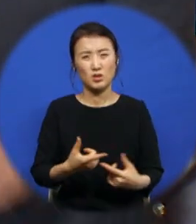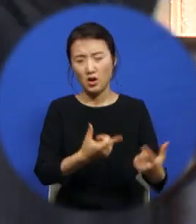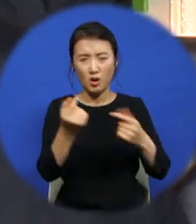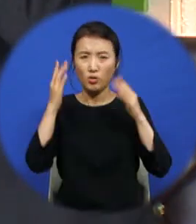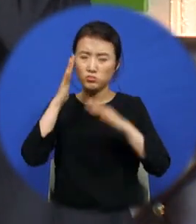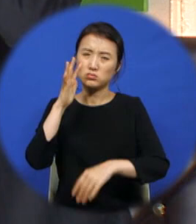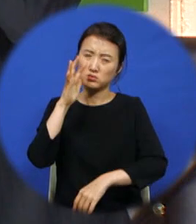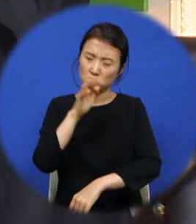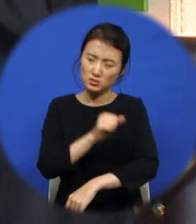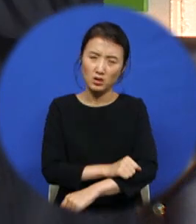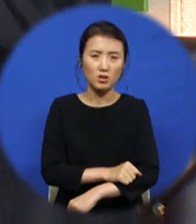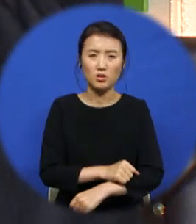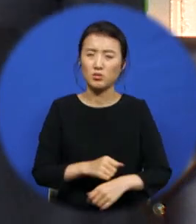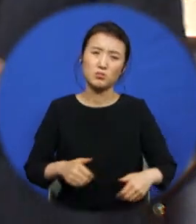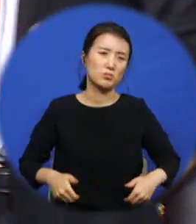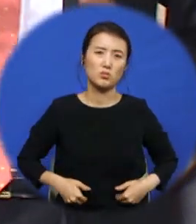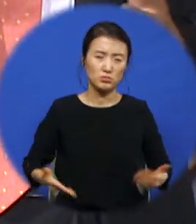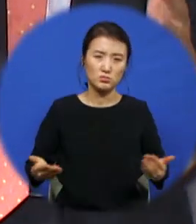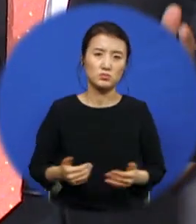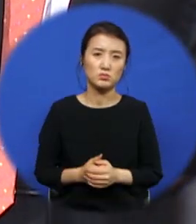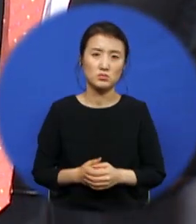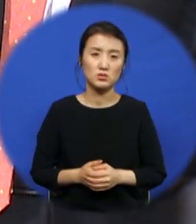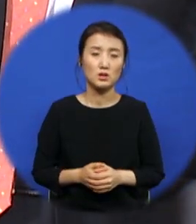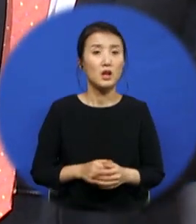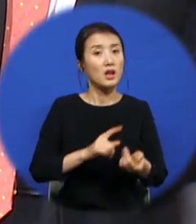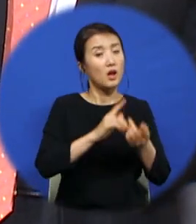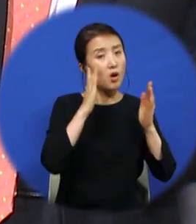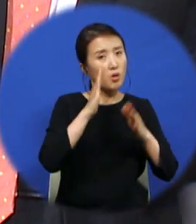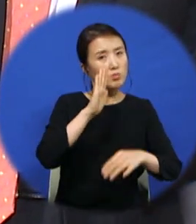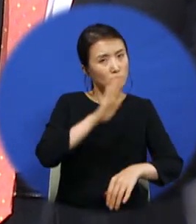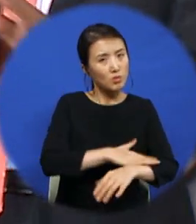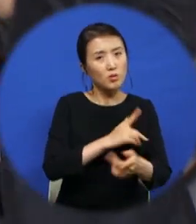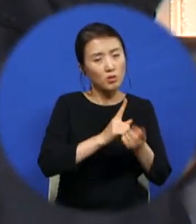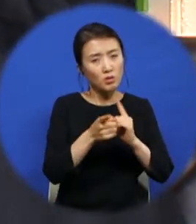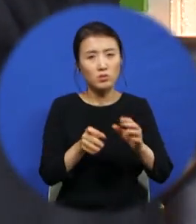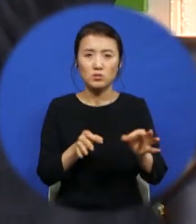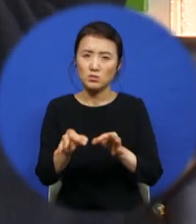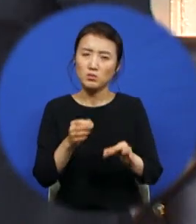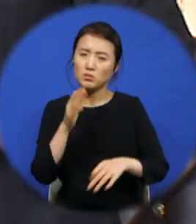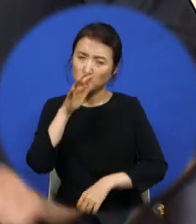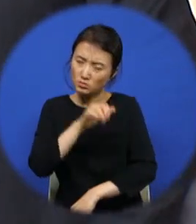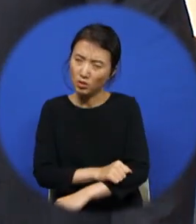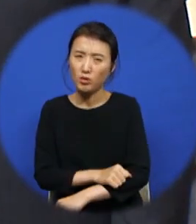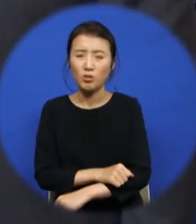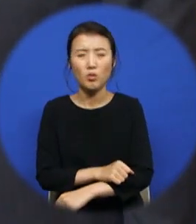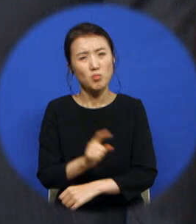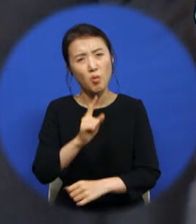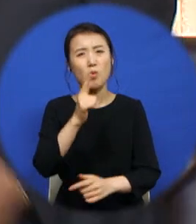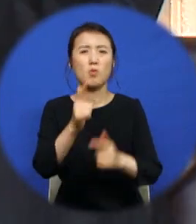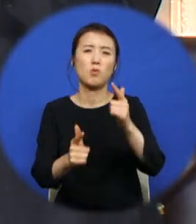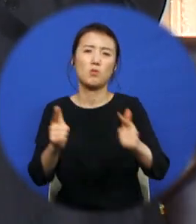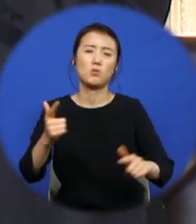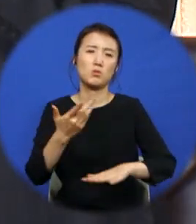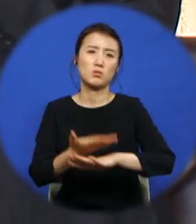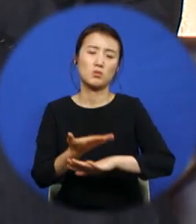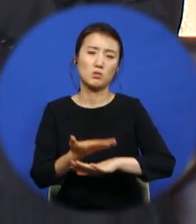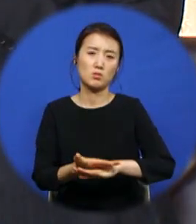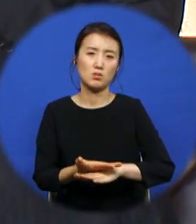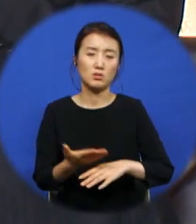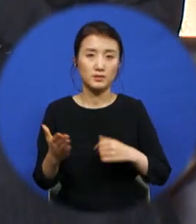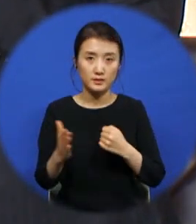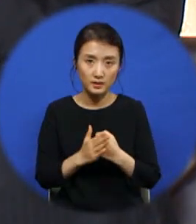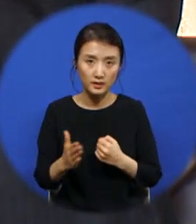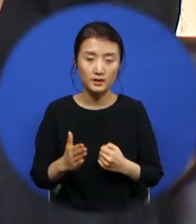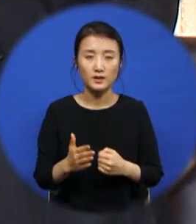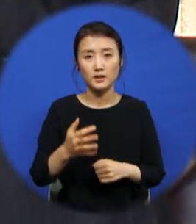공부가 잘 못하면 은 또 장사를 잘할 수 있는 사람이 있고 사람마다 장기가 다르지 않습니까 그래서 기술